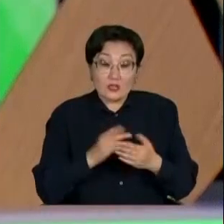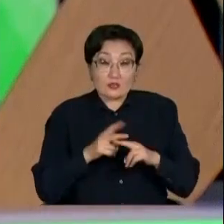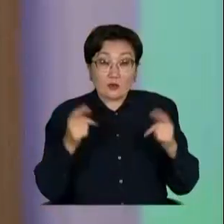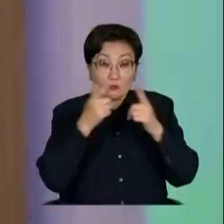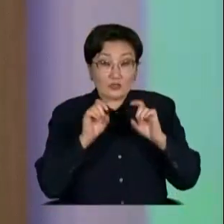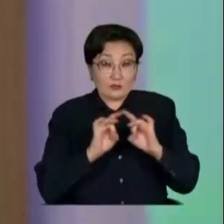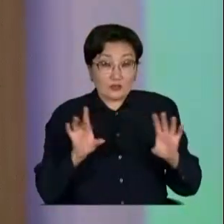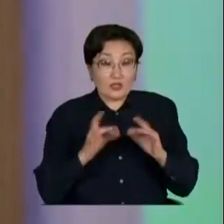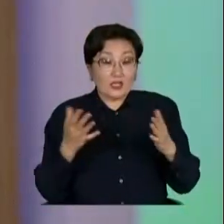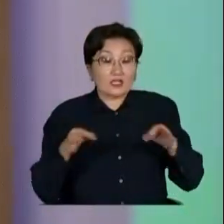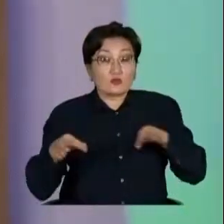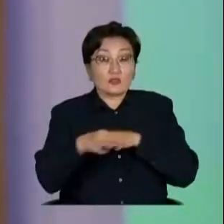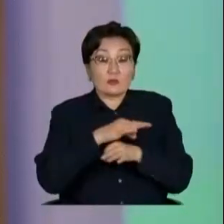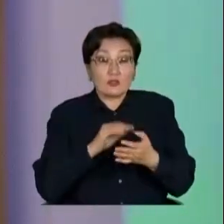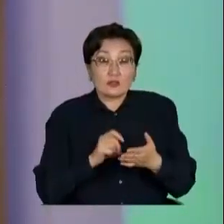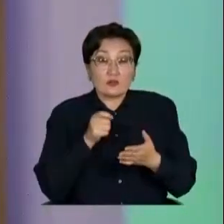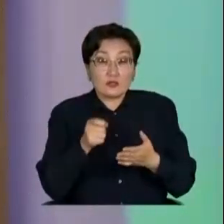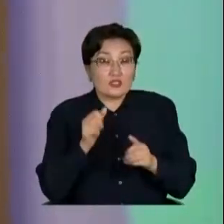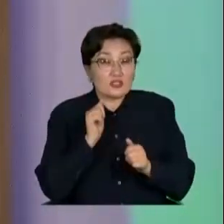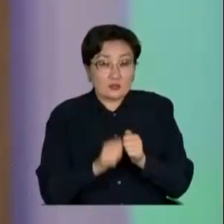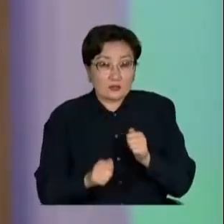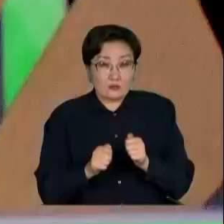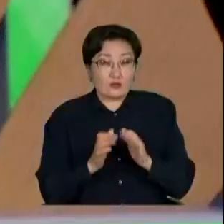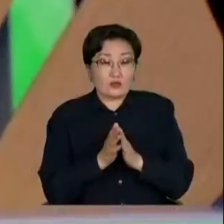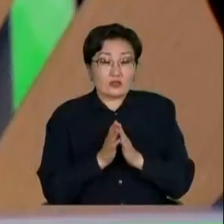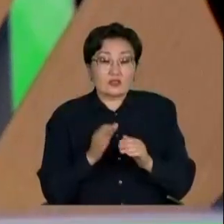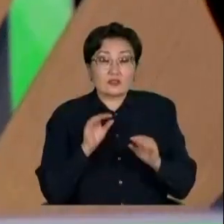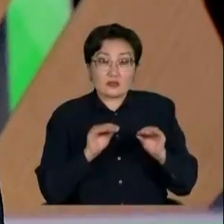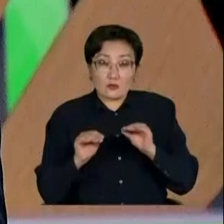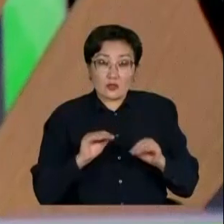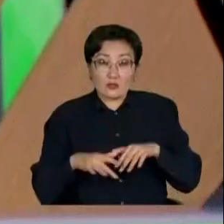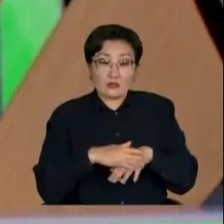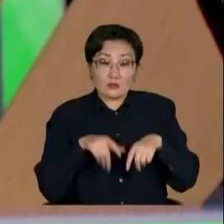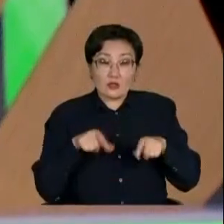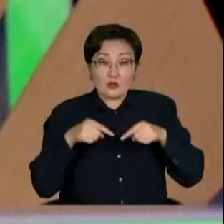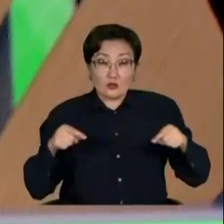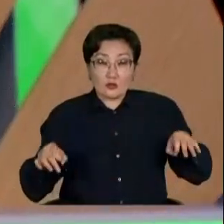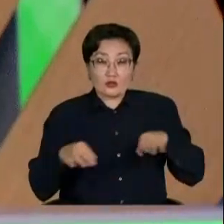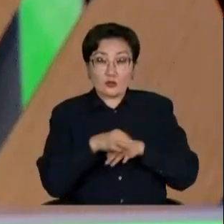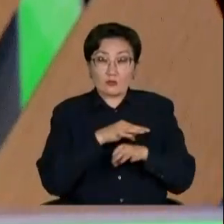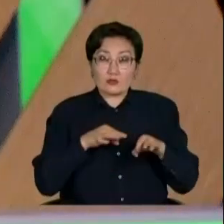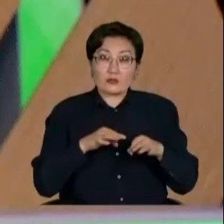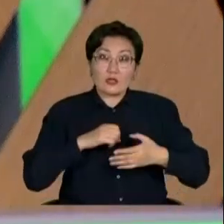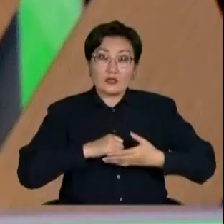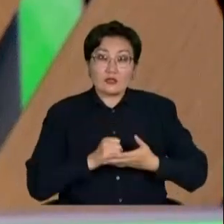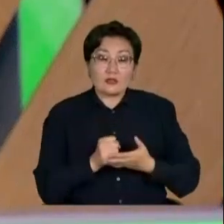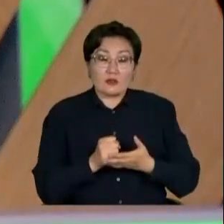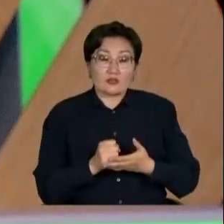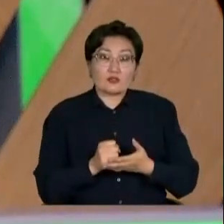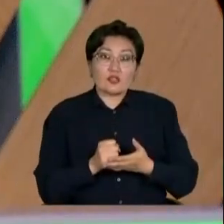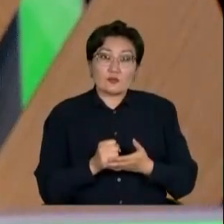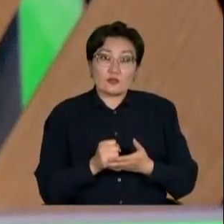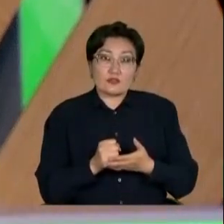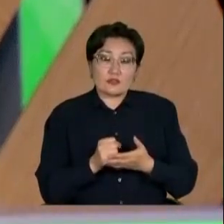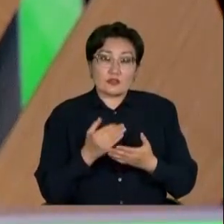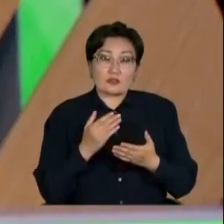біз айттық, жалпы қандай жобаларға өтінім жиі түседі? Енді түрлі жобалар қабылданып жатыр.